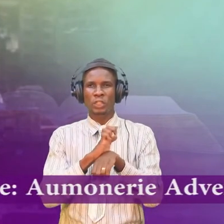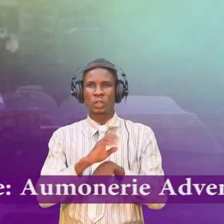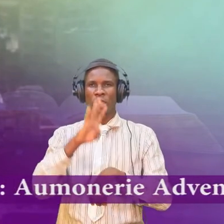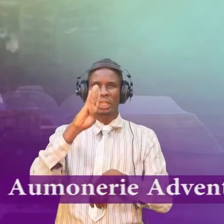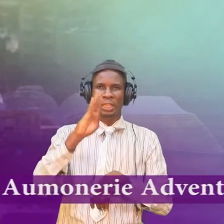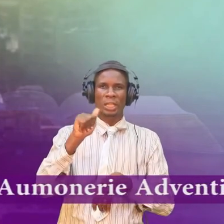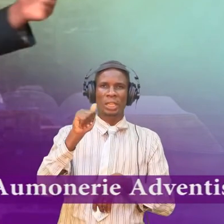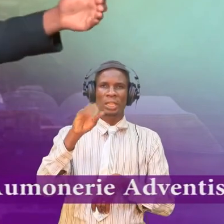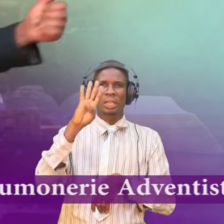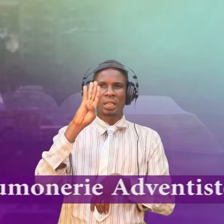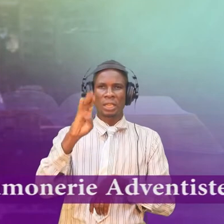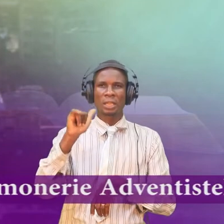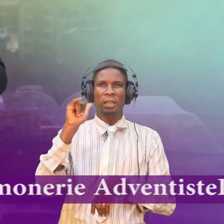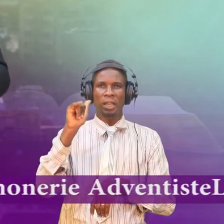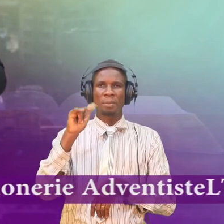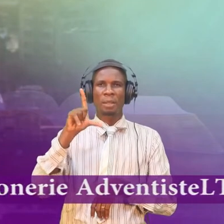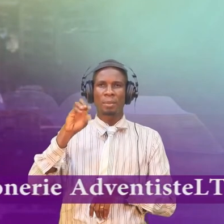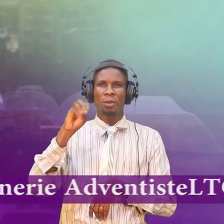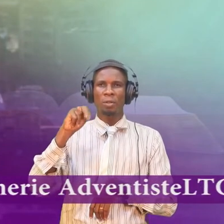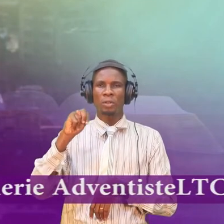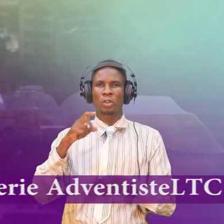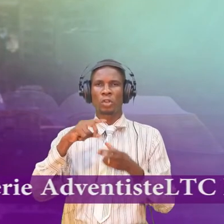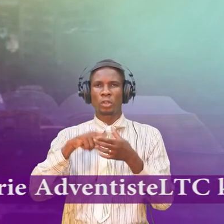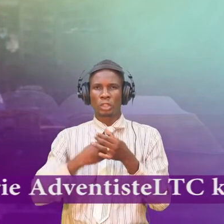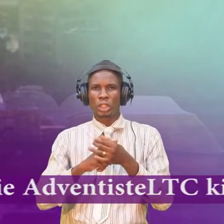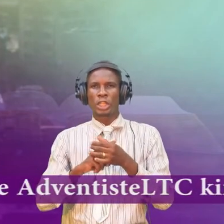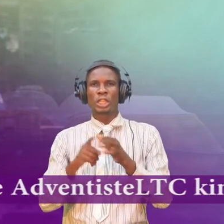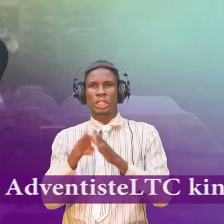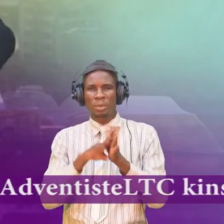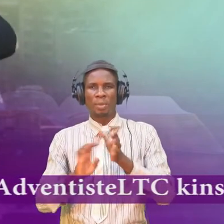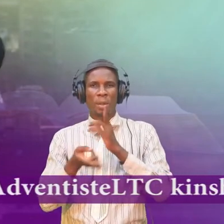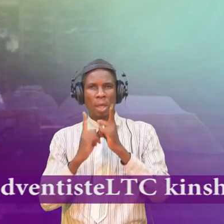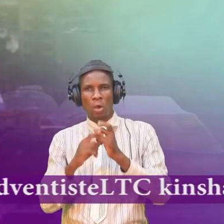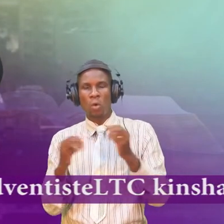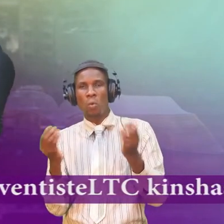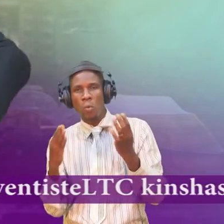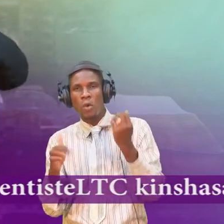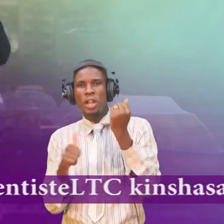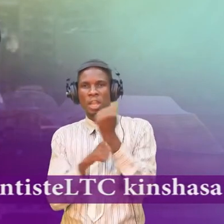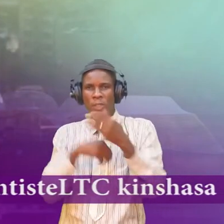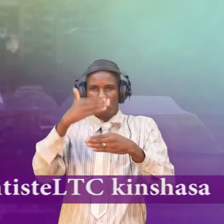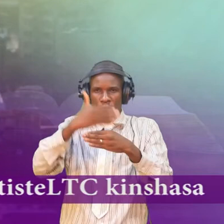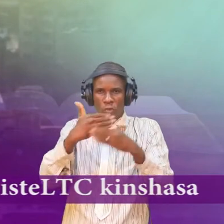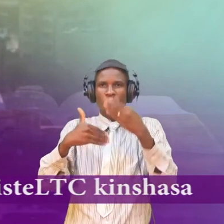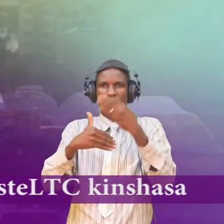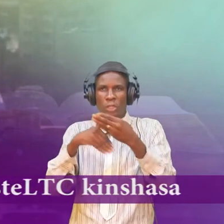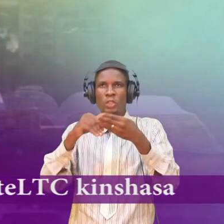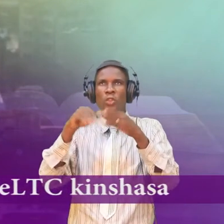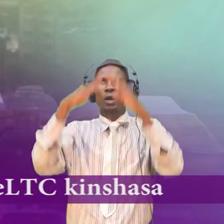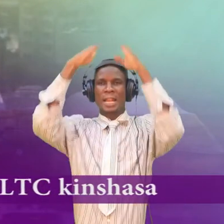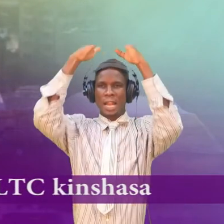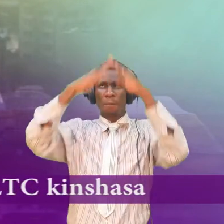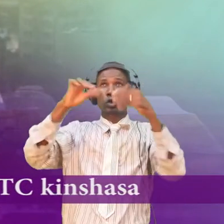Mawazo kama haya ni hatari, ni mfano ya dini ya Babiloni katika kitabu cha Mwanzo. Hapo